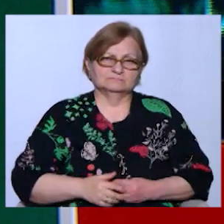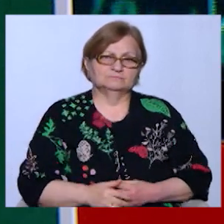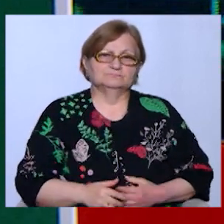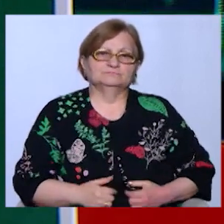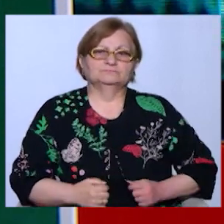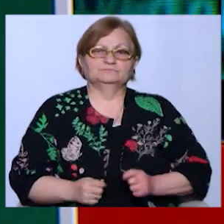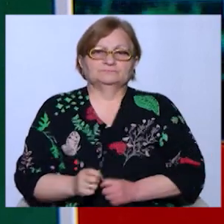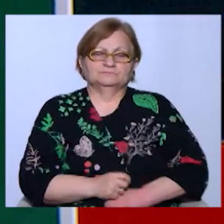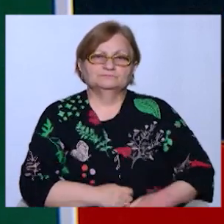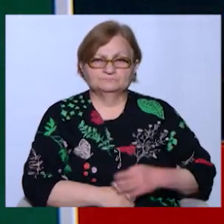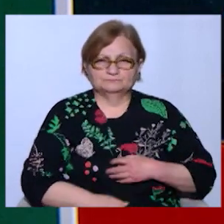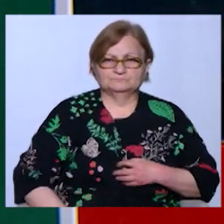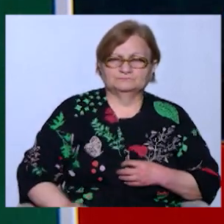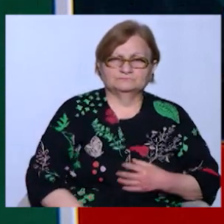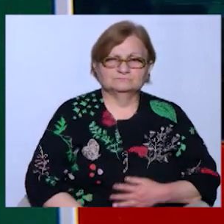წრეწირი.